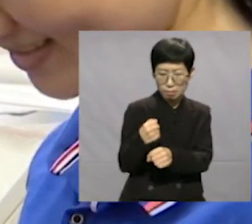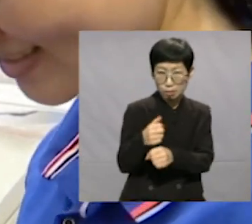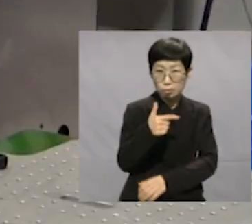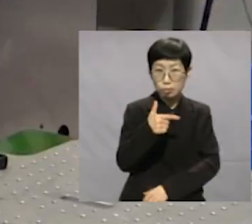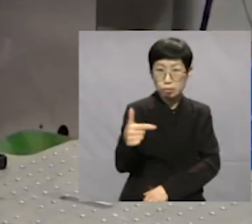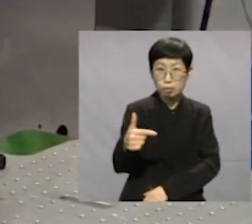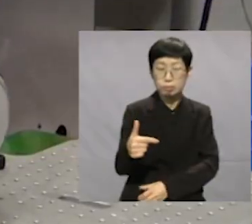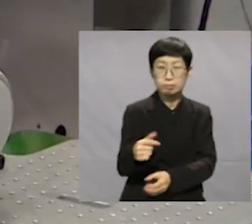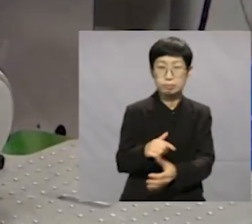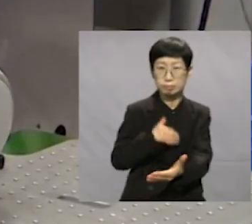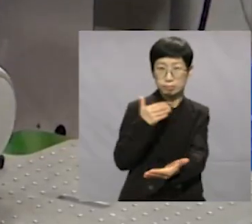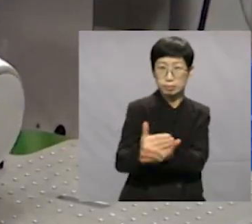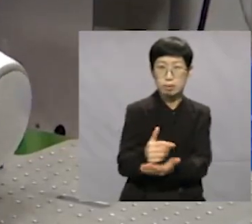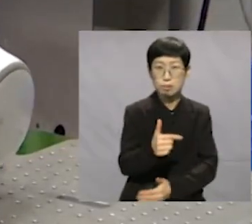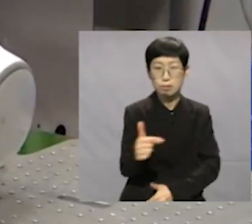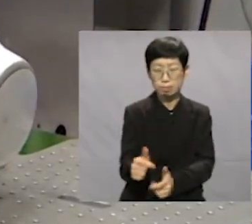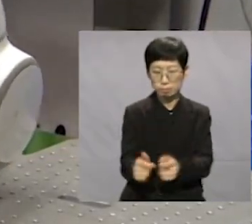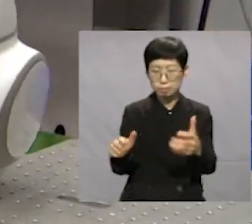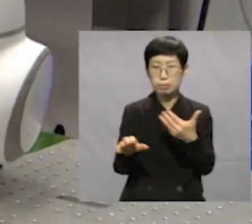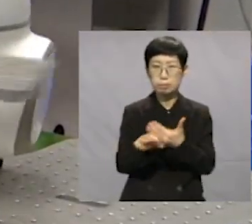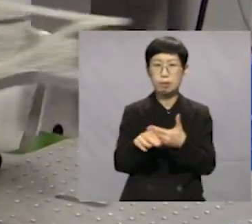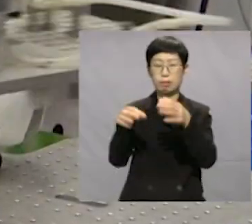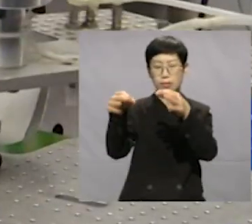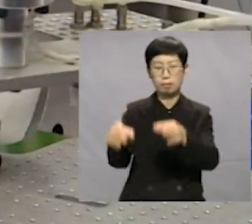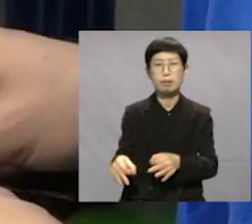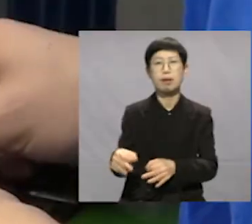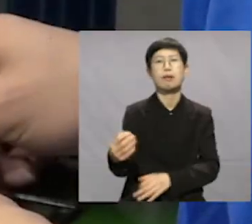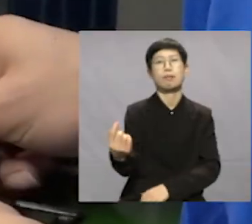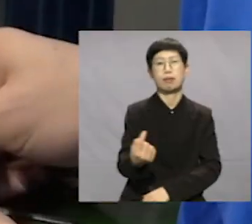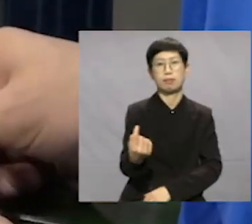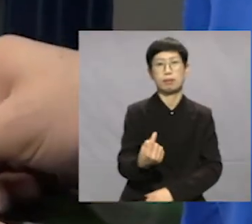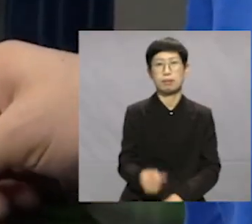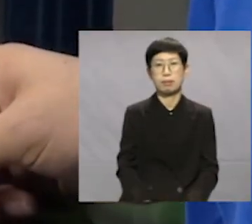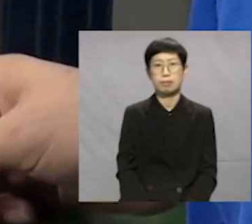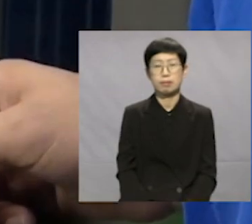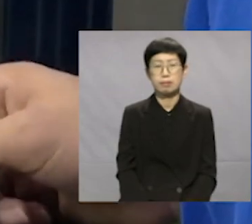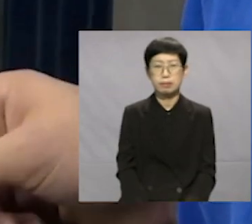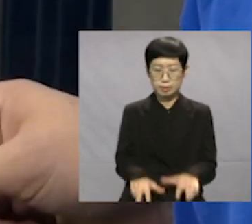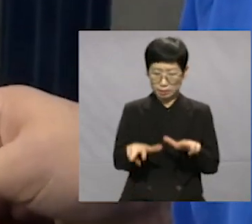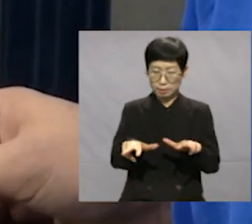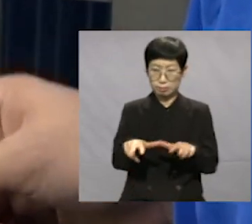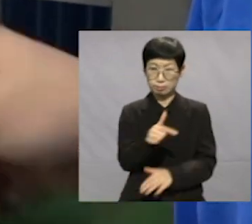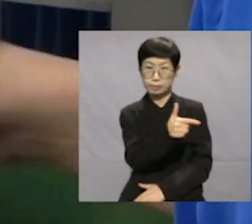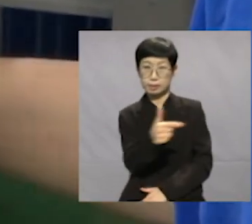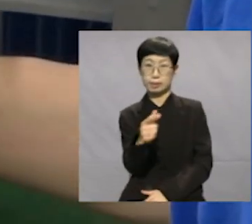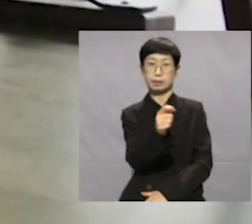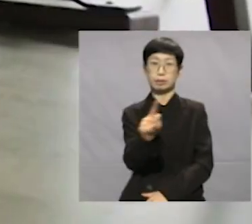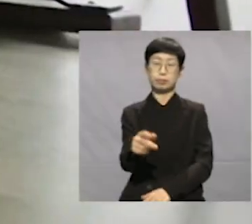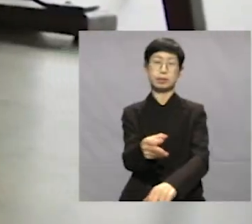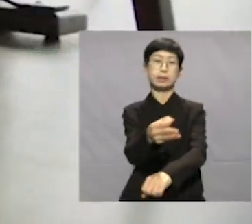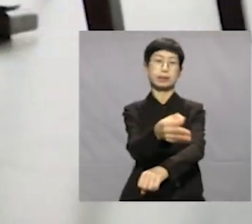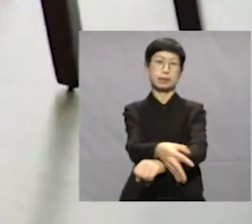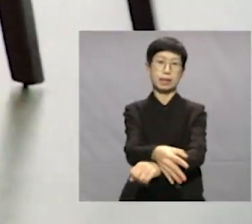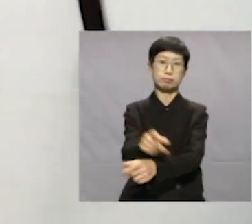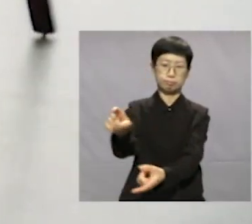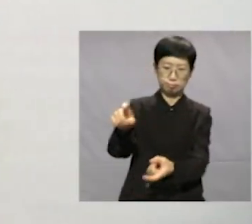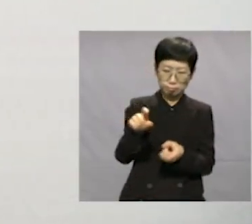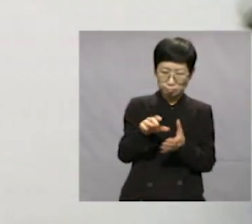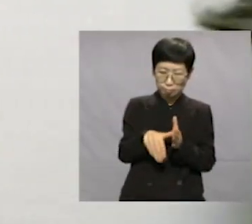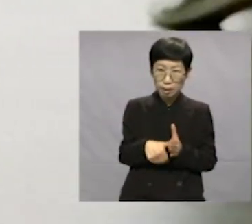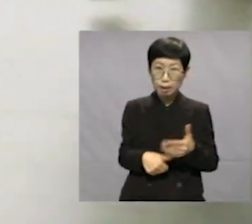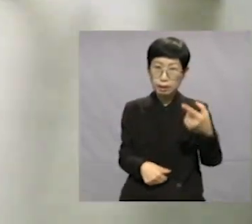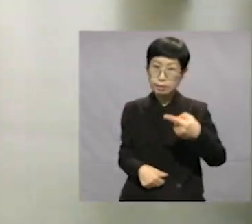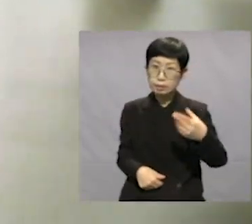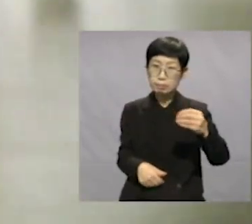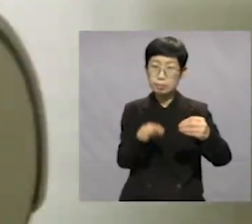앞으로 가격은 더 계속. 급락을 할 수밖에 없겠죠. 예. 그렇다고 하게 되면은 지금 뭐 대형 TV 한 대 사도 뭐 1,000만 원, 2천만 원